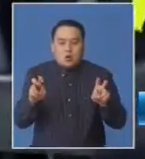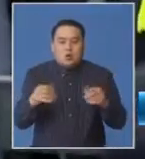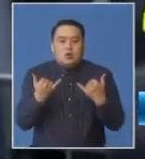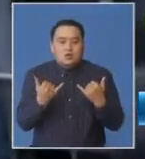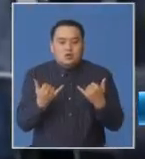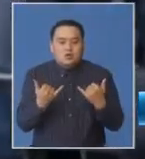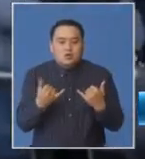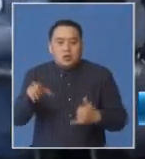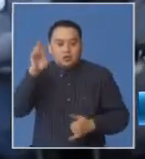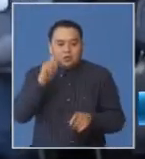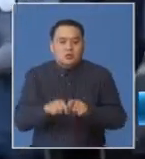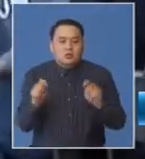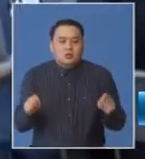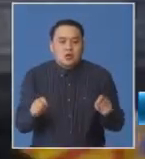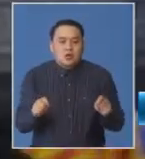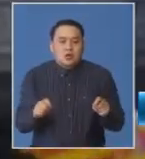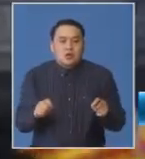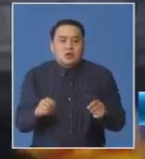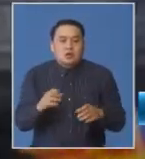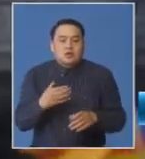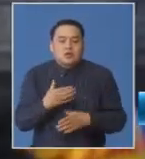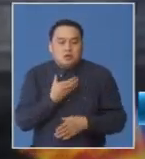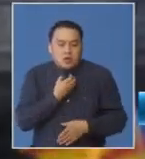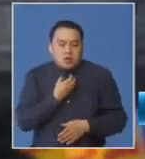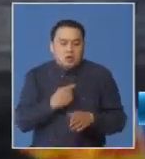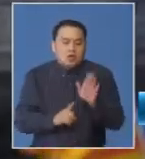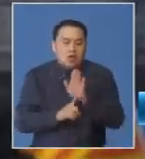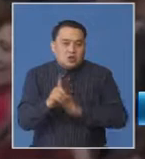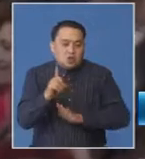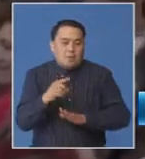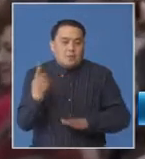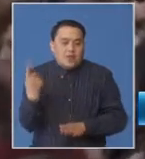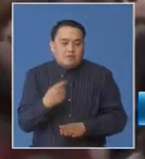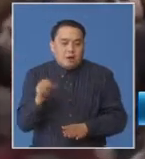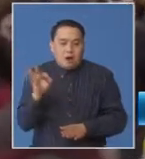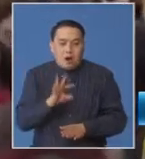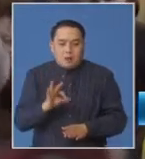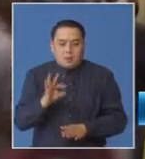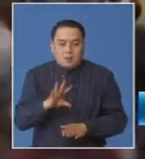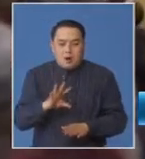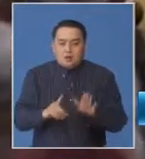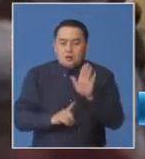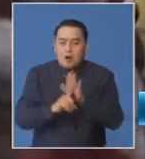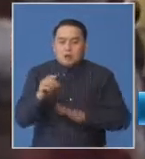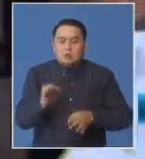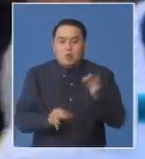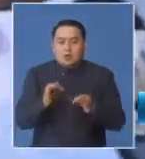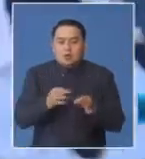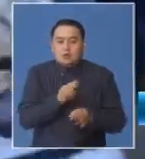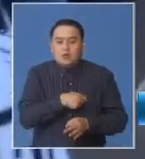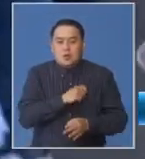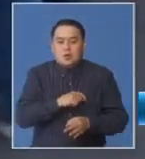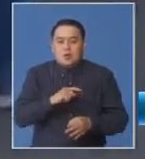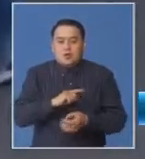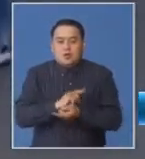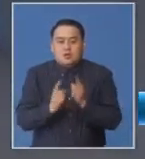сейчас». Политический кризис в Испании начался после того, как каталонские лидеры 1 октября, вопреки решению Конституционного суда Испании, провели